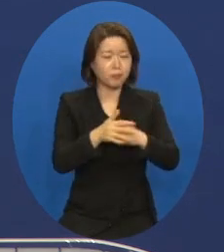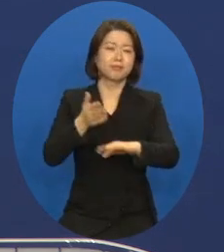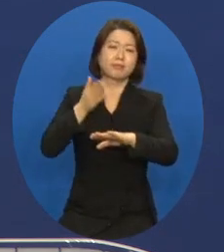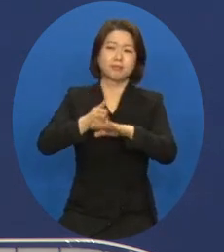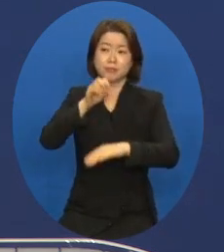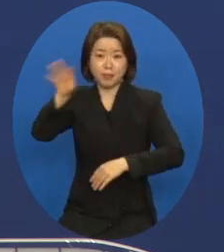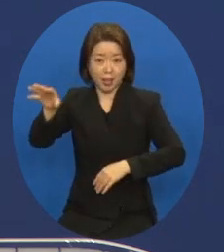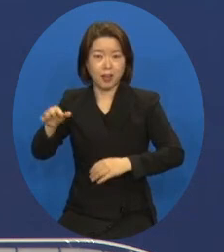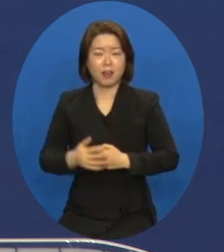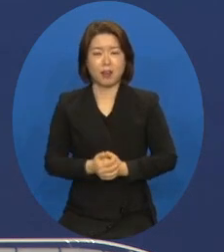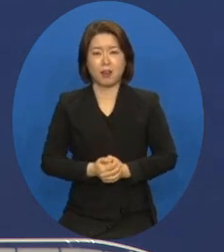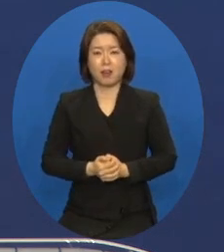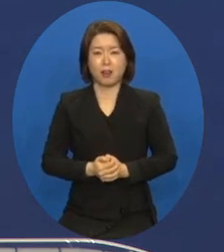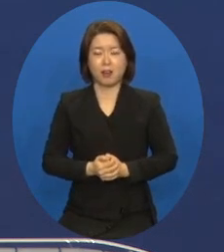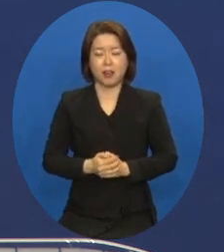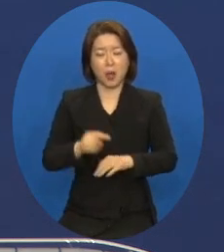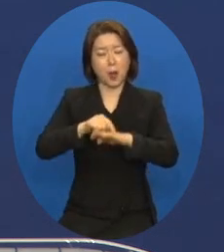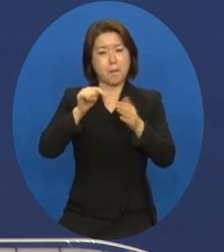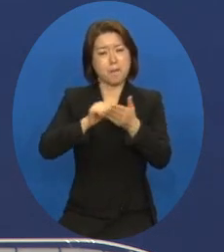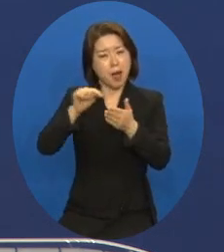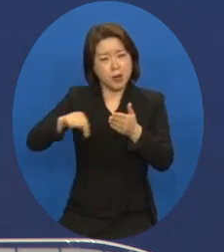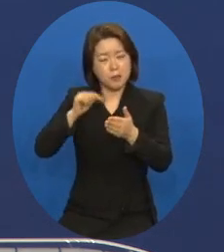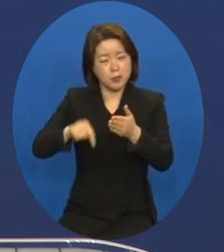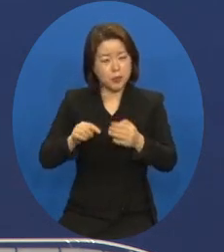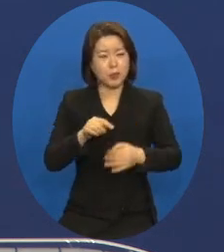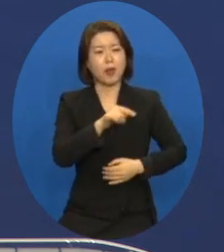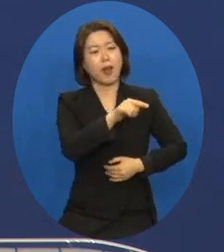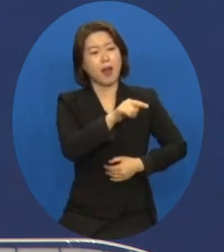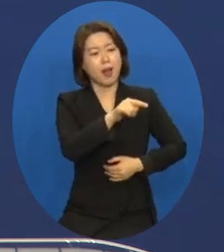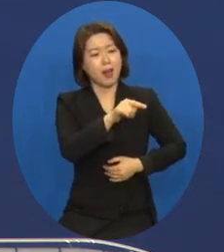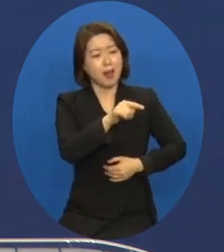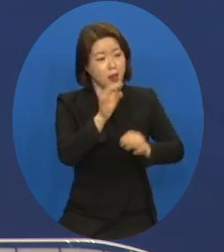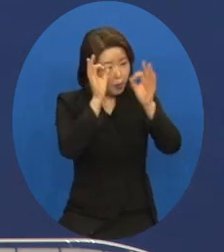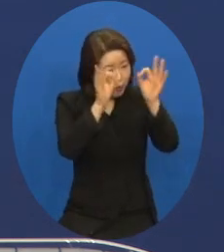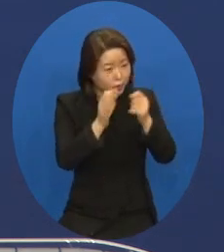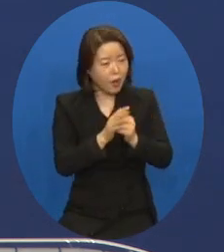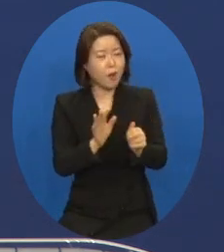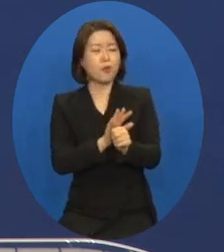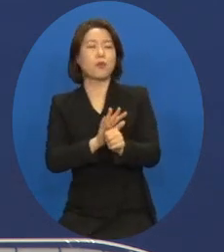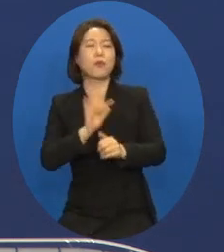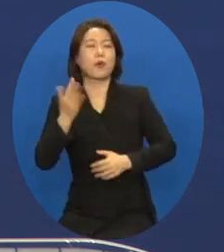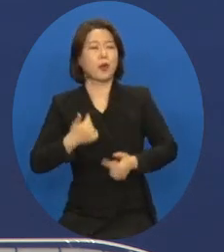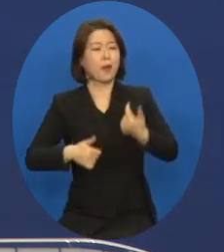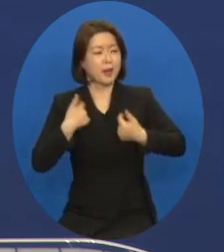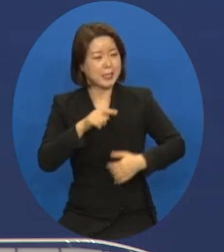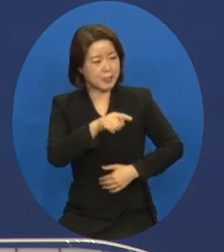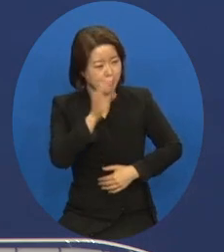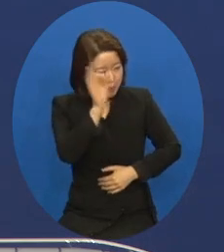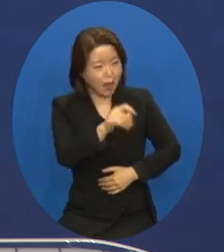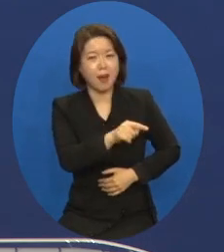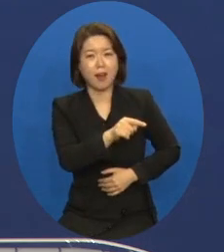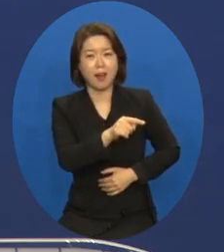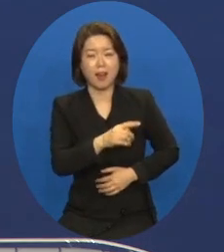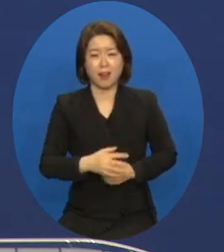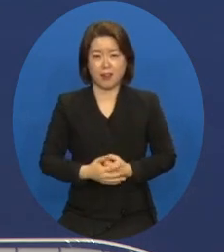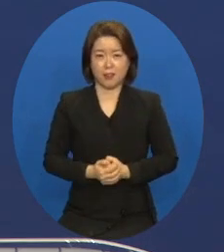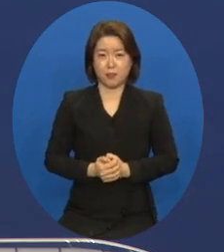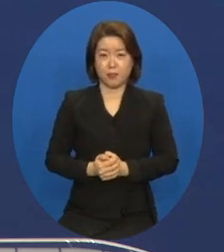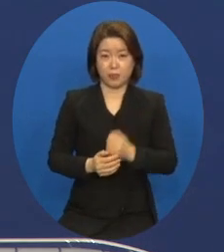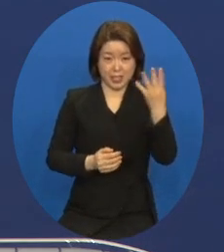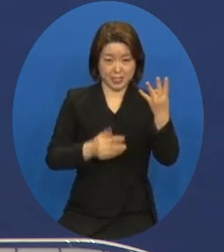마음에 고린도 교인들이 위로가 되고 기쁨이 되었다는 겁니다 사제를 보면 이렇게 말씀합니다